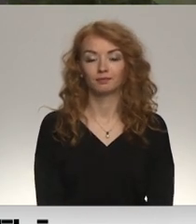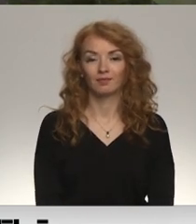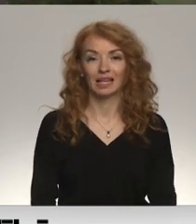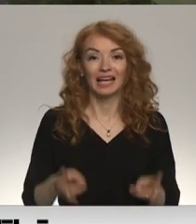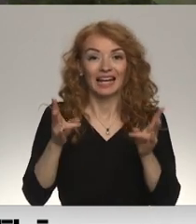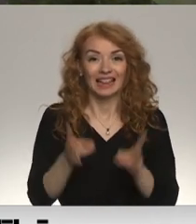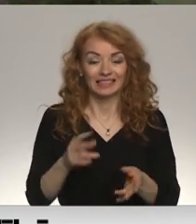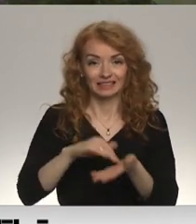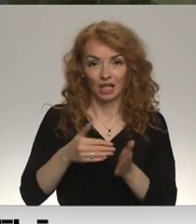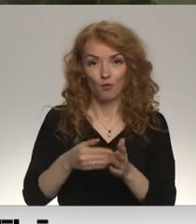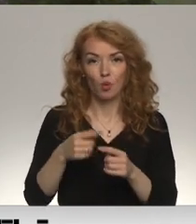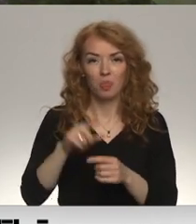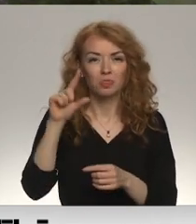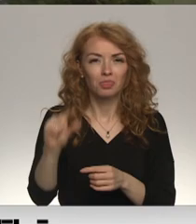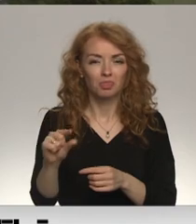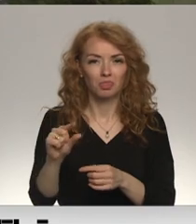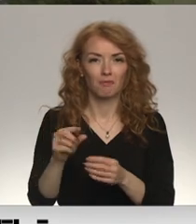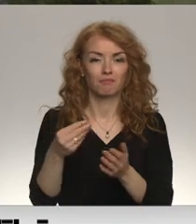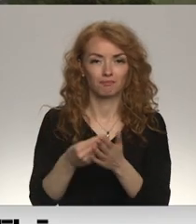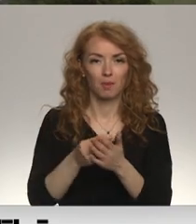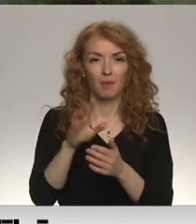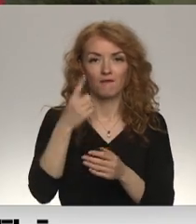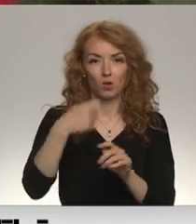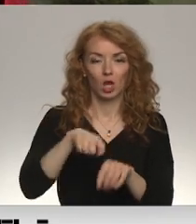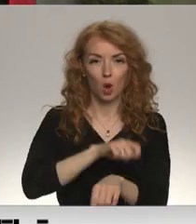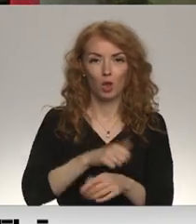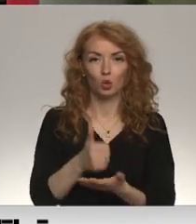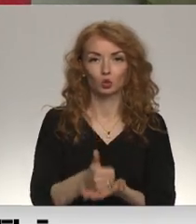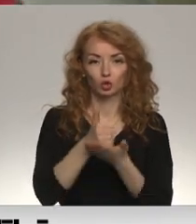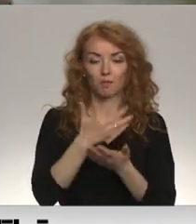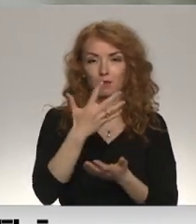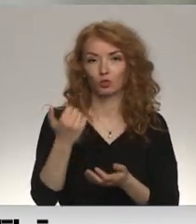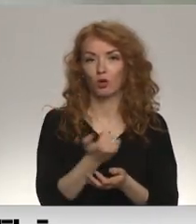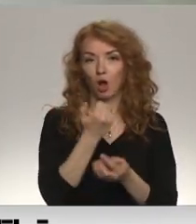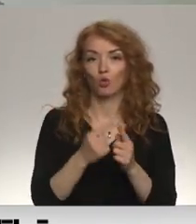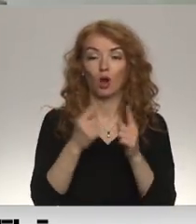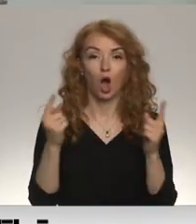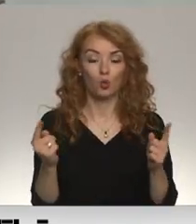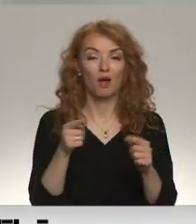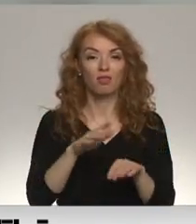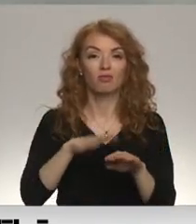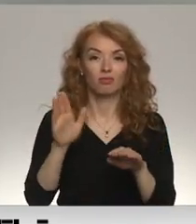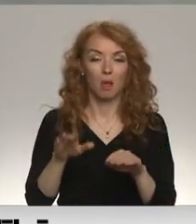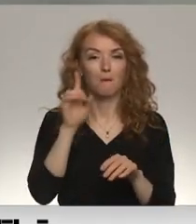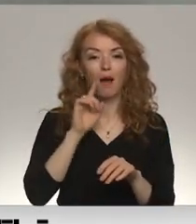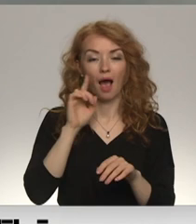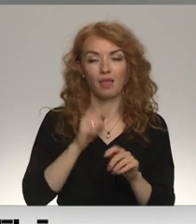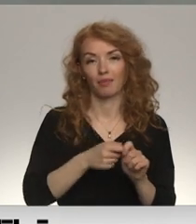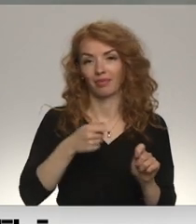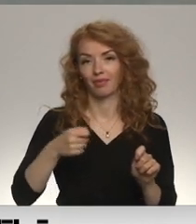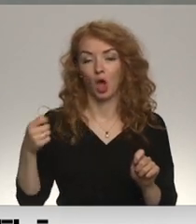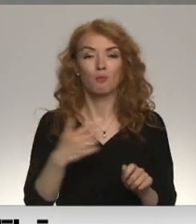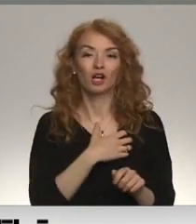Kritisks stāvoklis un mazs finansējums par 1 kilometru uzturēšanu 5 gadu garumā ir galvenie iemesli, kas pagaidām kavē